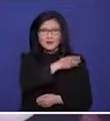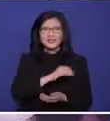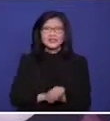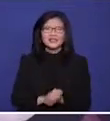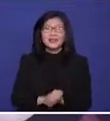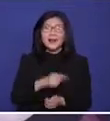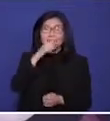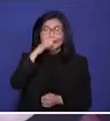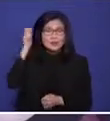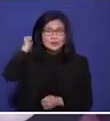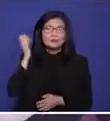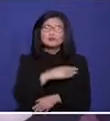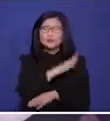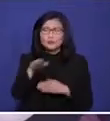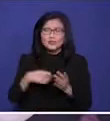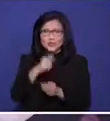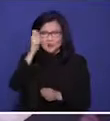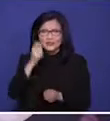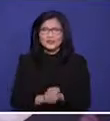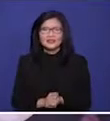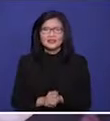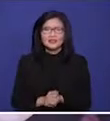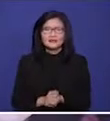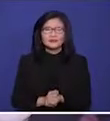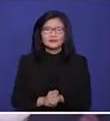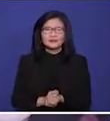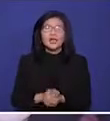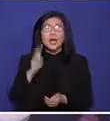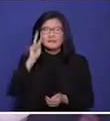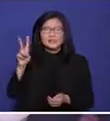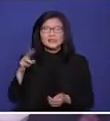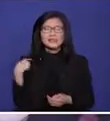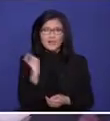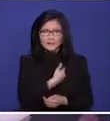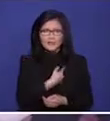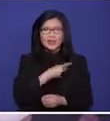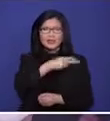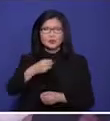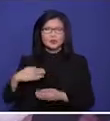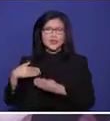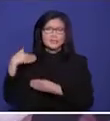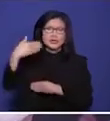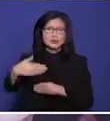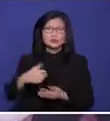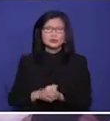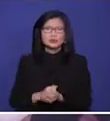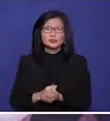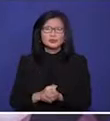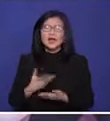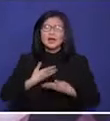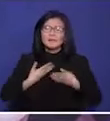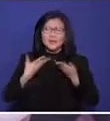Bapak Ibu yang saya hormati, visi kami adalah Indonesia maju. Kami menawarkan